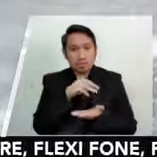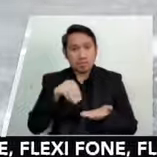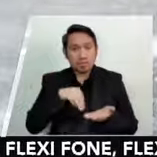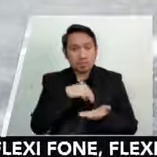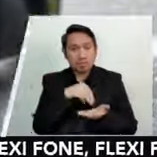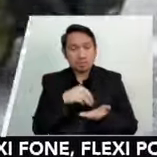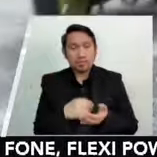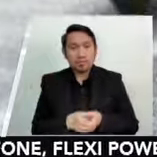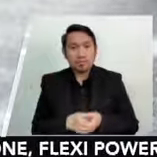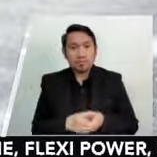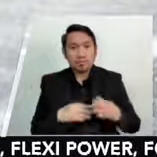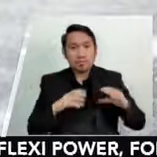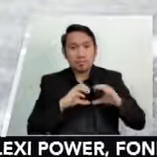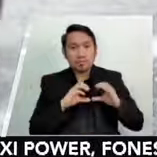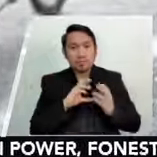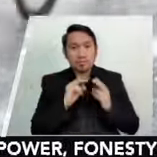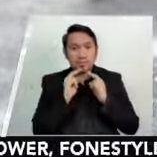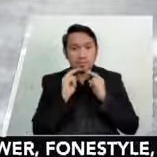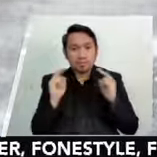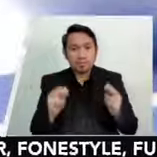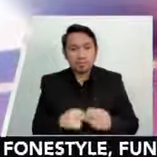para sa GMA Integrated News.